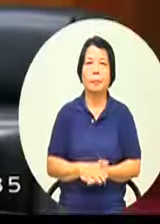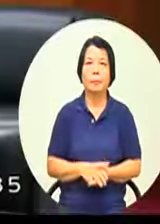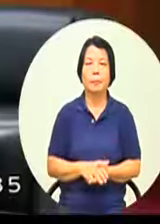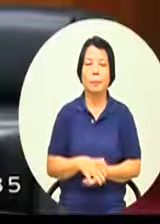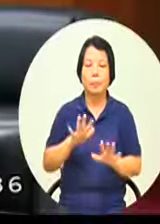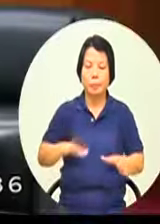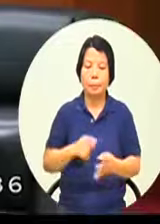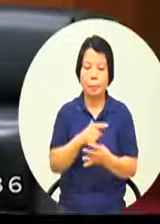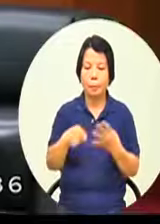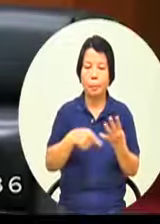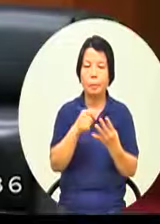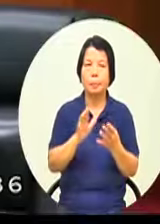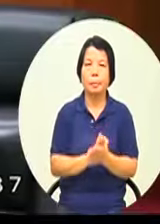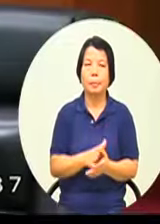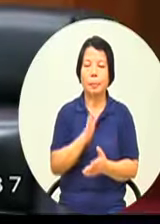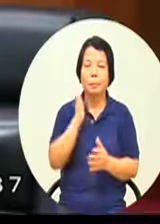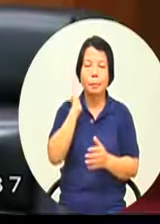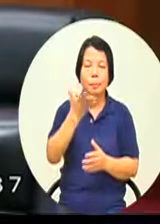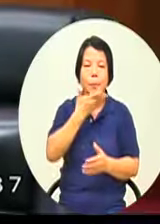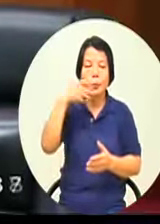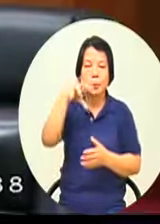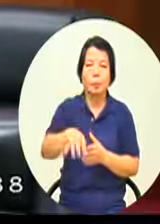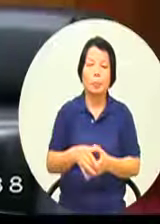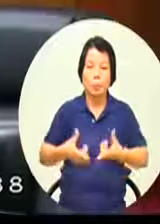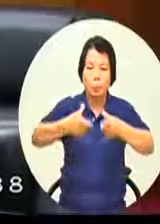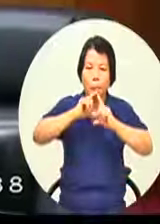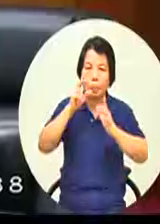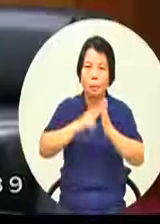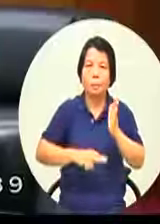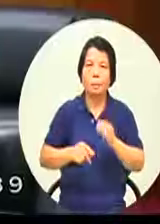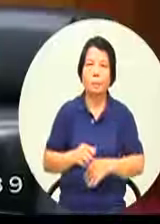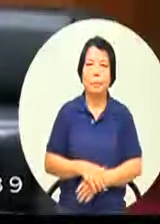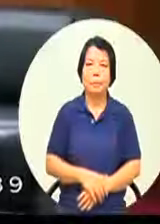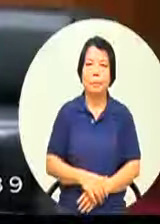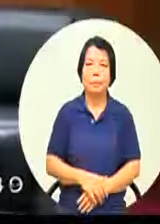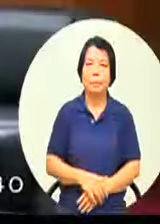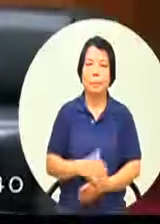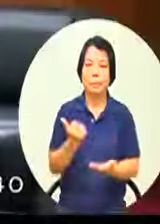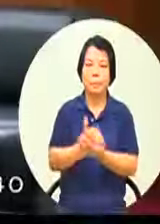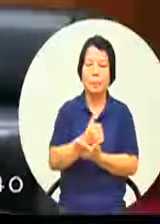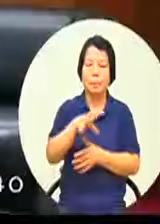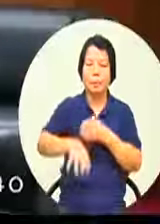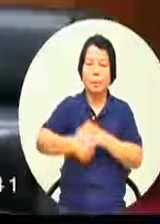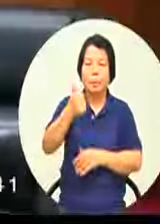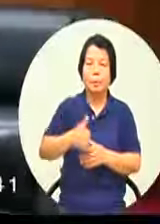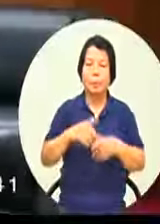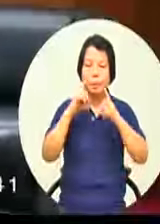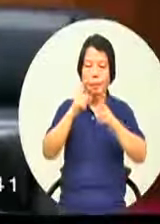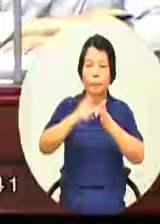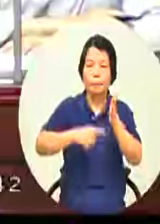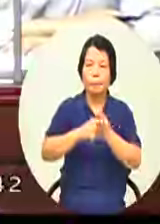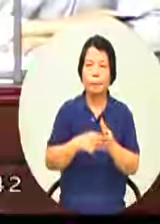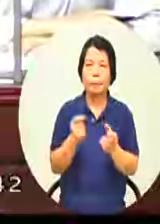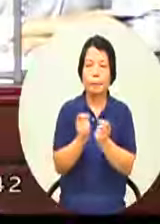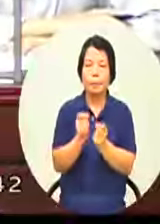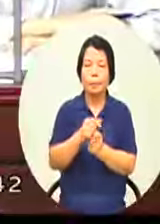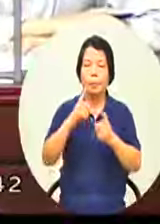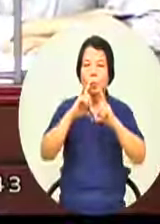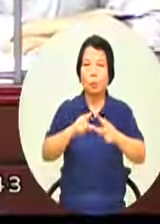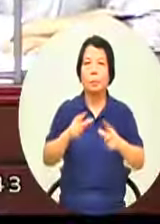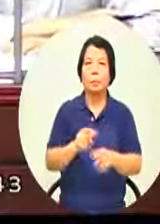上四点，是不是水利局也做个回应了？ 好，请局长简单答复。 谢谢主席，谢谢林议员。那